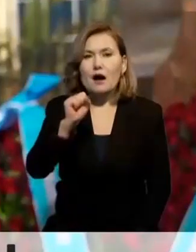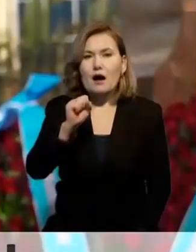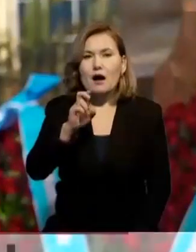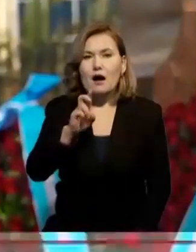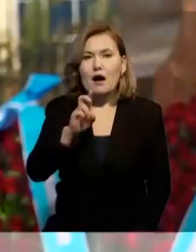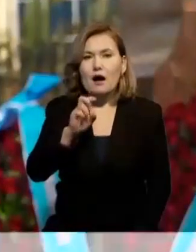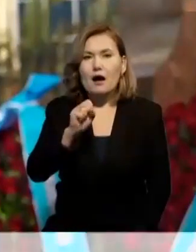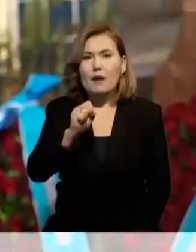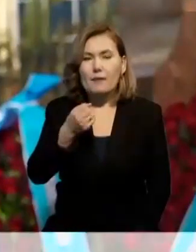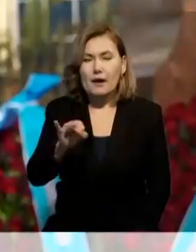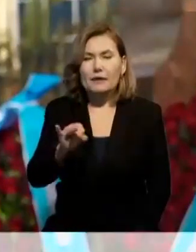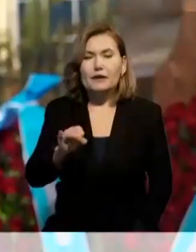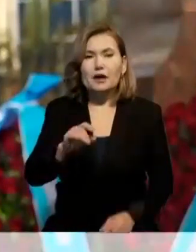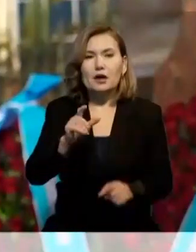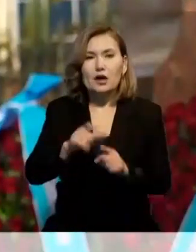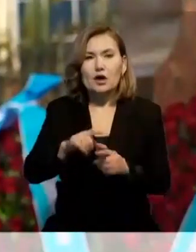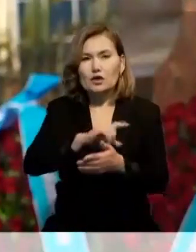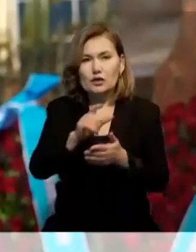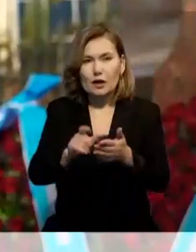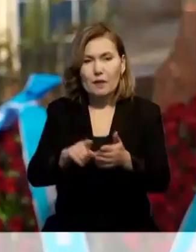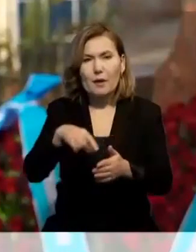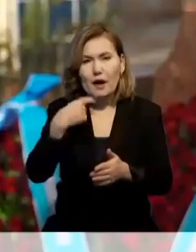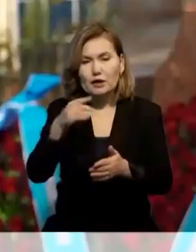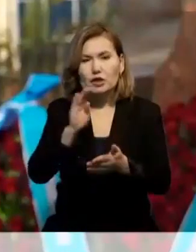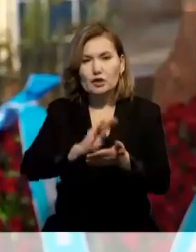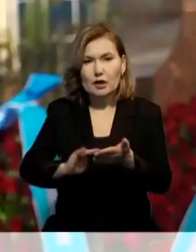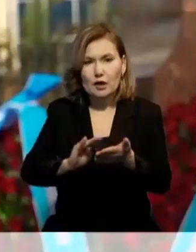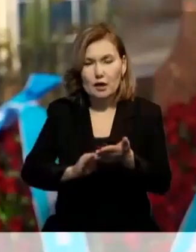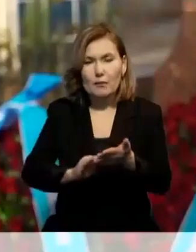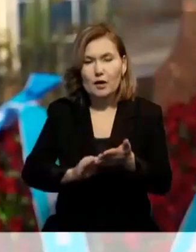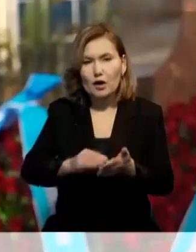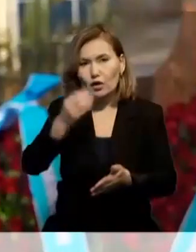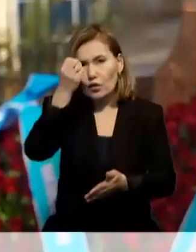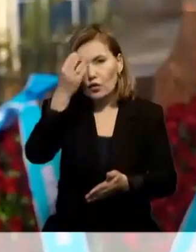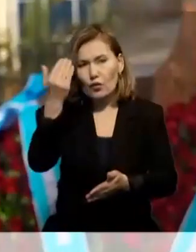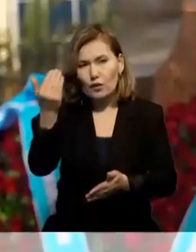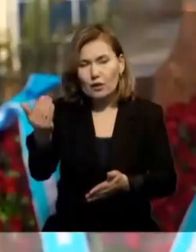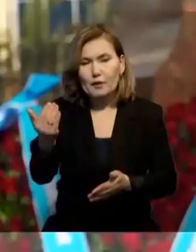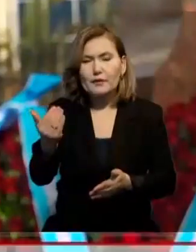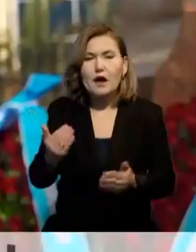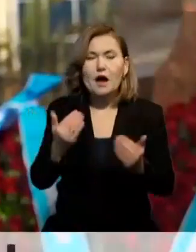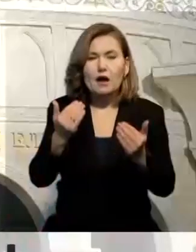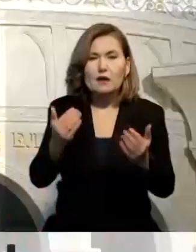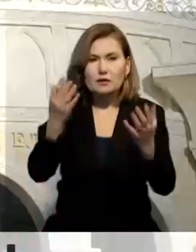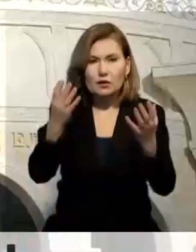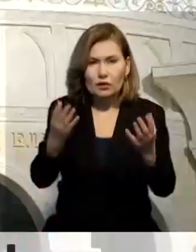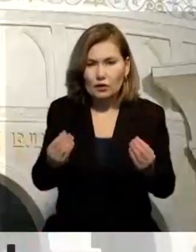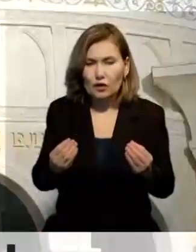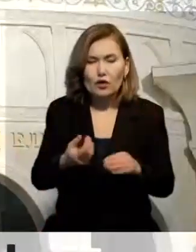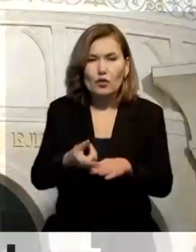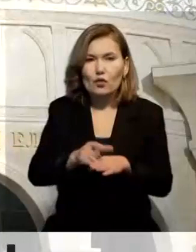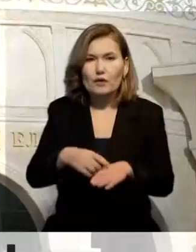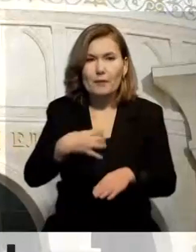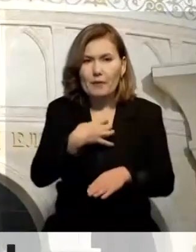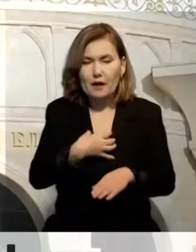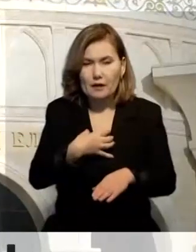Абайдың сөздері, Абайдың айтқан, Абайдың жазған ойлары бұл қазіргі заманға дейін маңыздылығын жоғалтқан